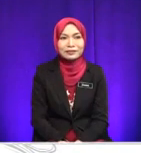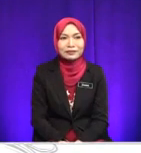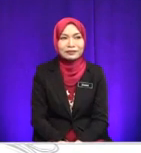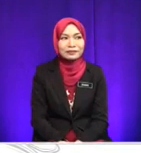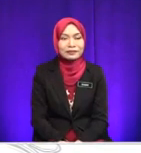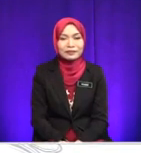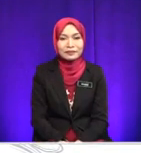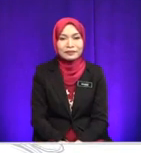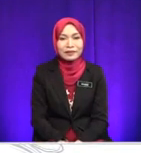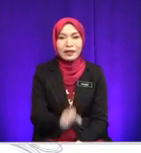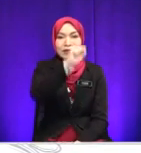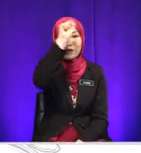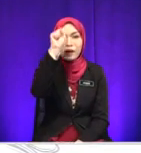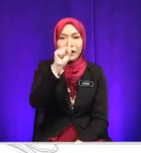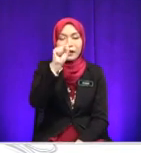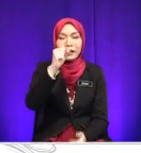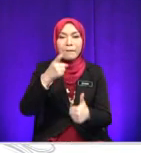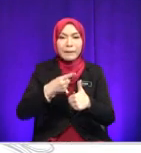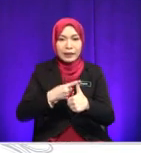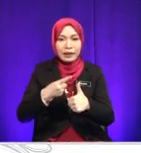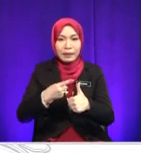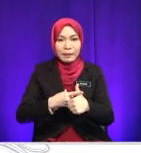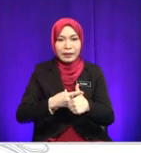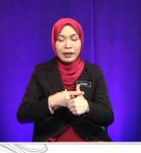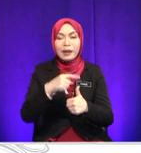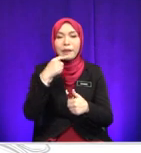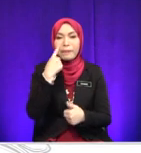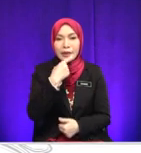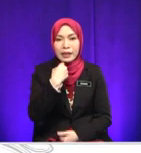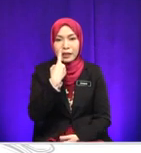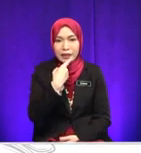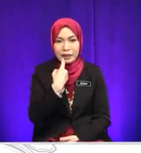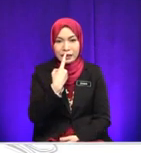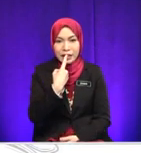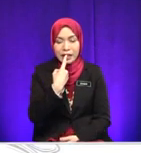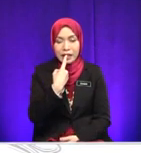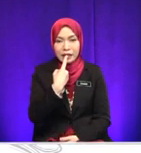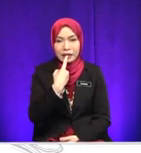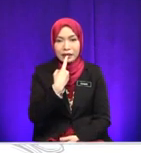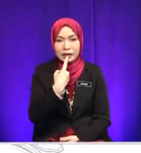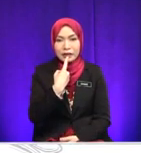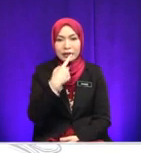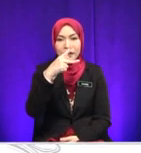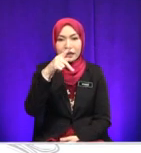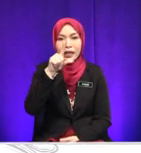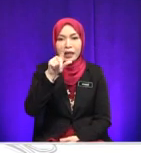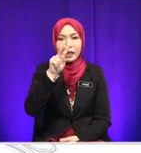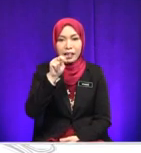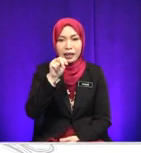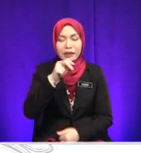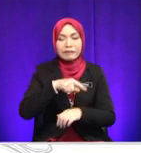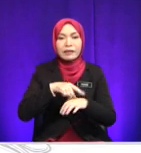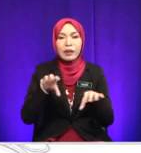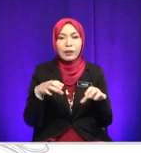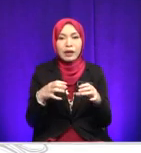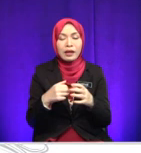Baik, soalan yang pertama ialah bilakah Kementerian Luar Negeri ditubuhkan? Yang kedua,